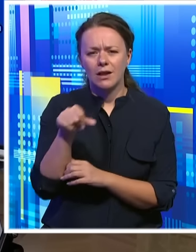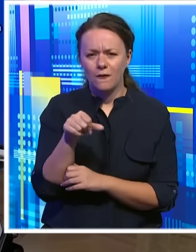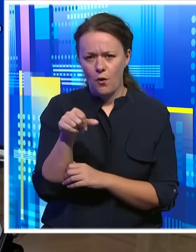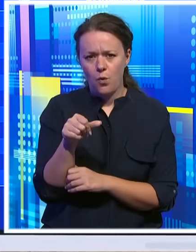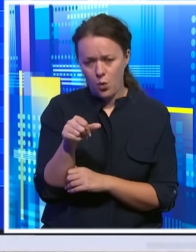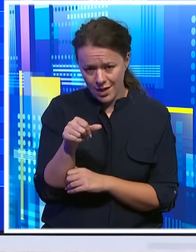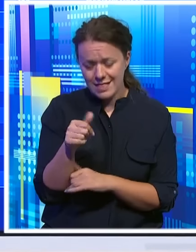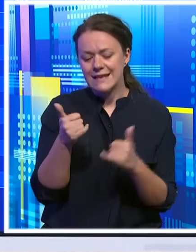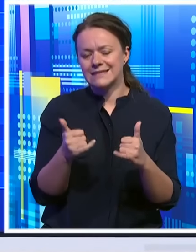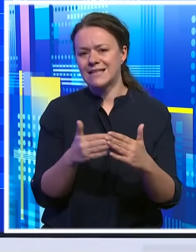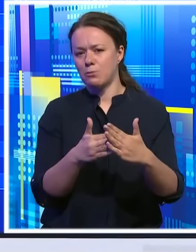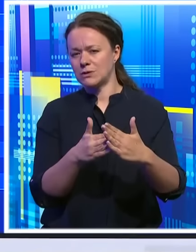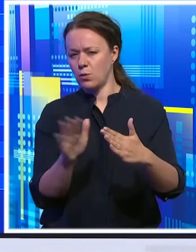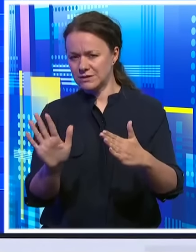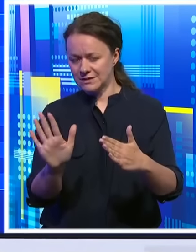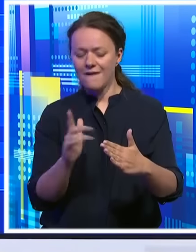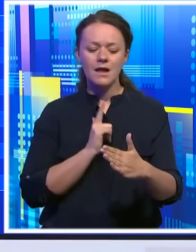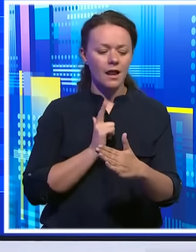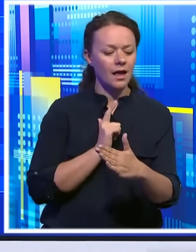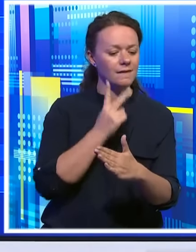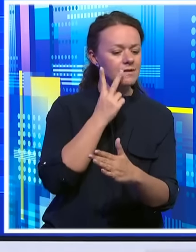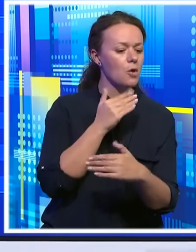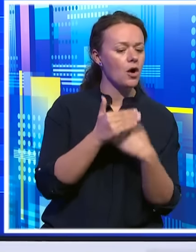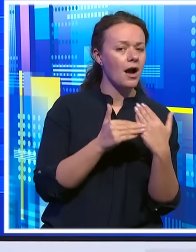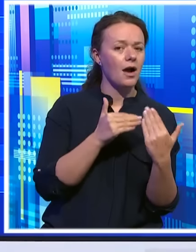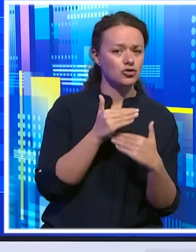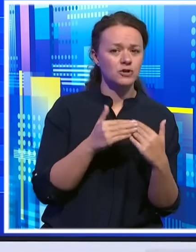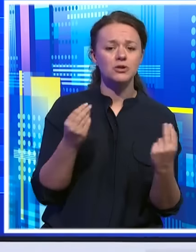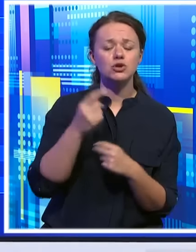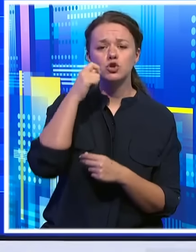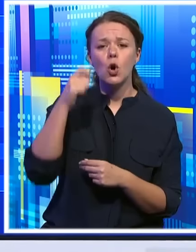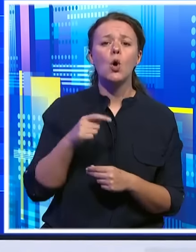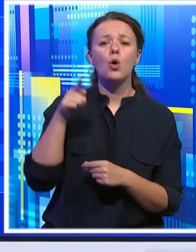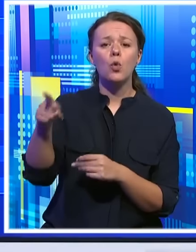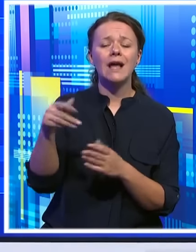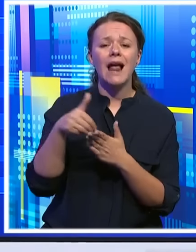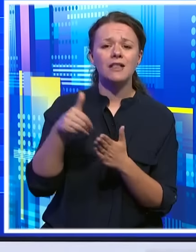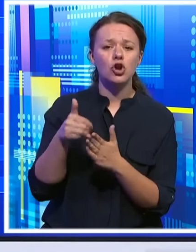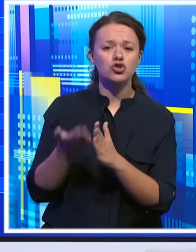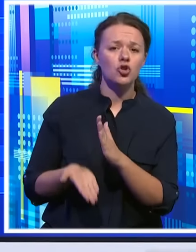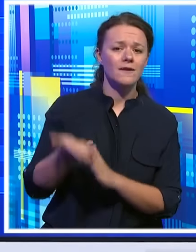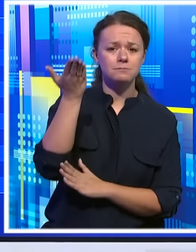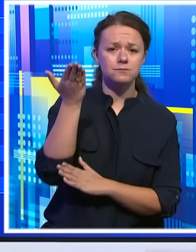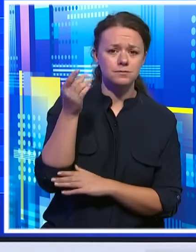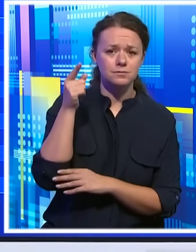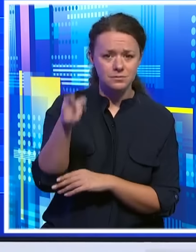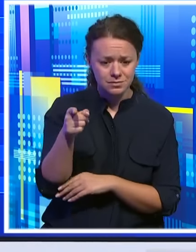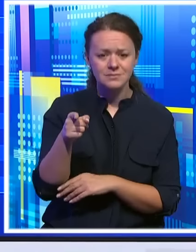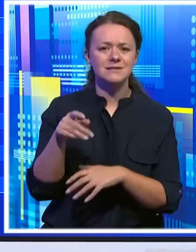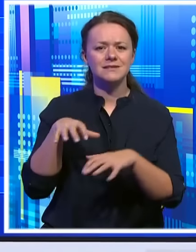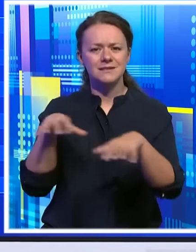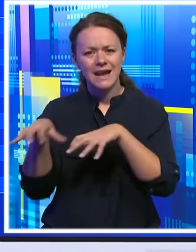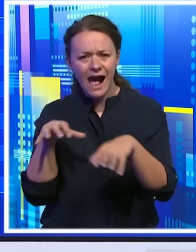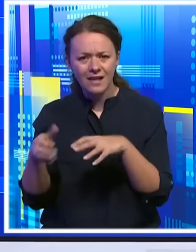zaustavili, pa ćemo da vidimo kako ćemo dalje da se ponašamo, zato što u Ukrajini su skočili troškovi i radne snage i zbog cene